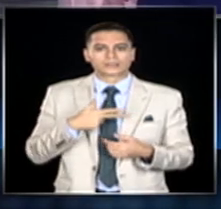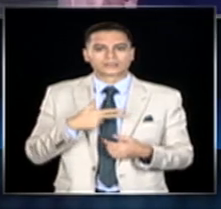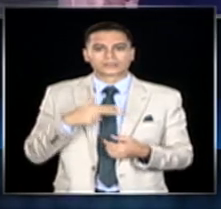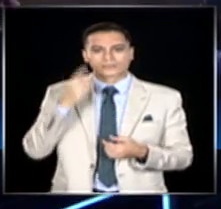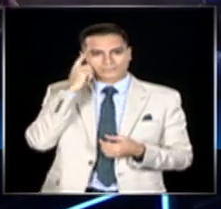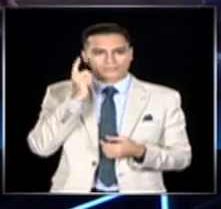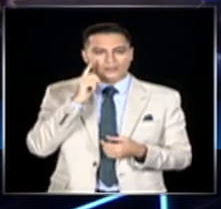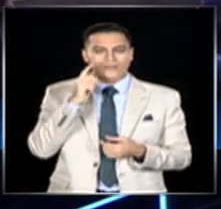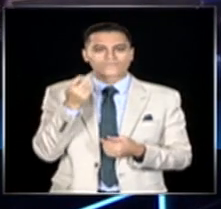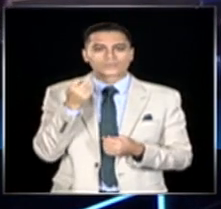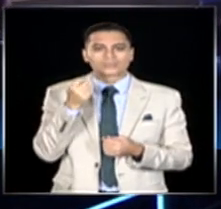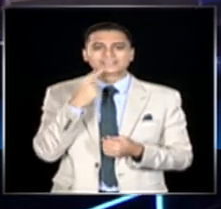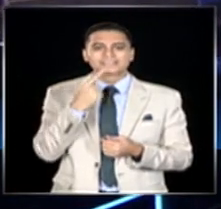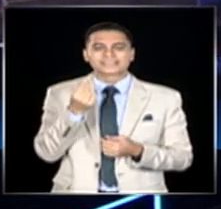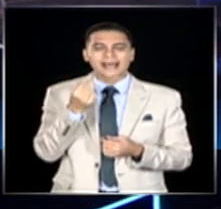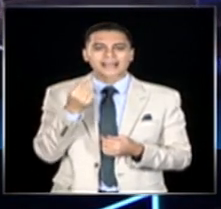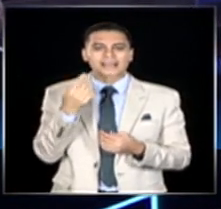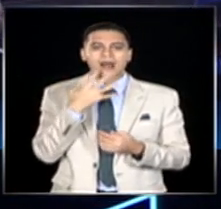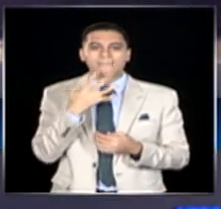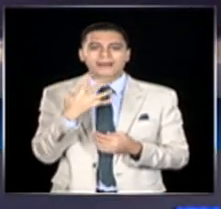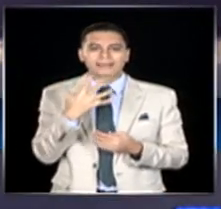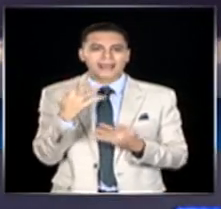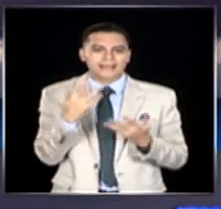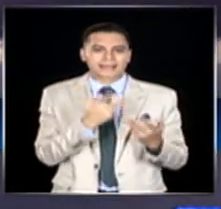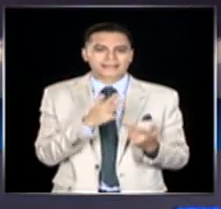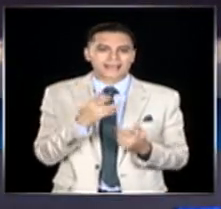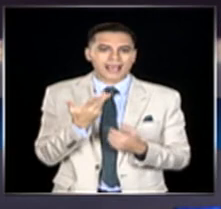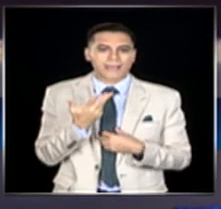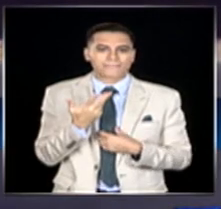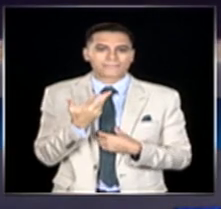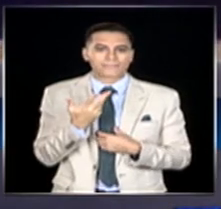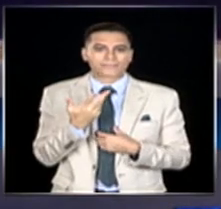بوس. كم عدد الثواني في 4 دقائق؟